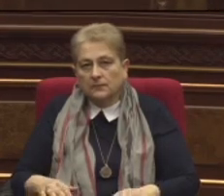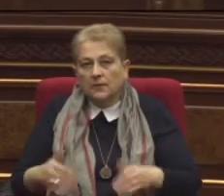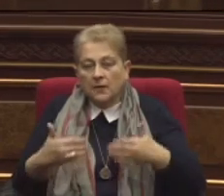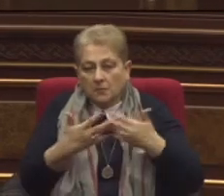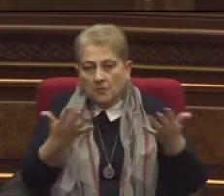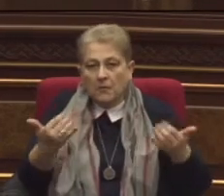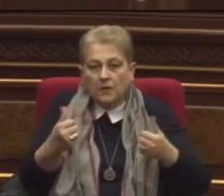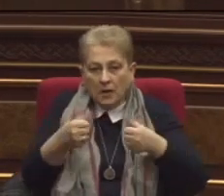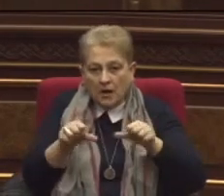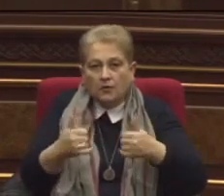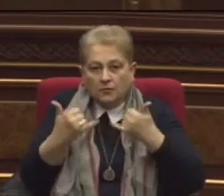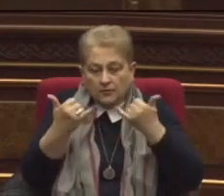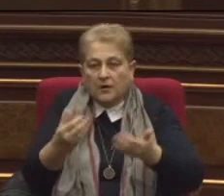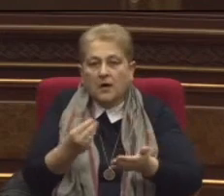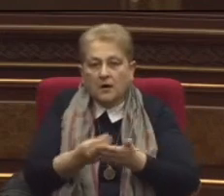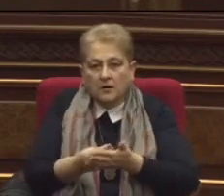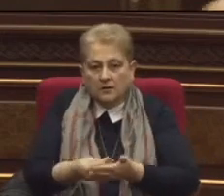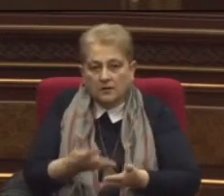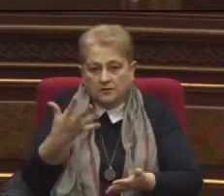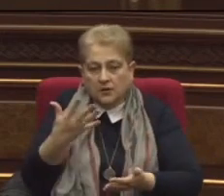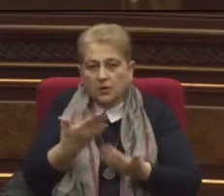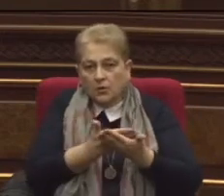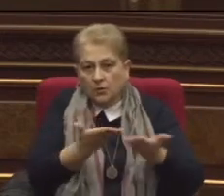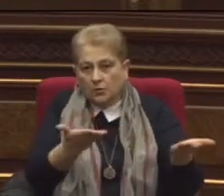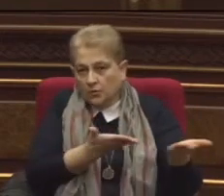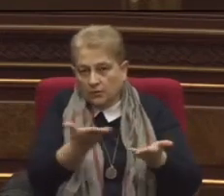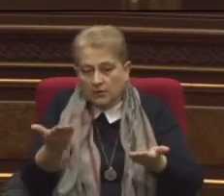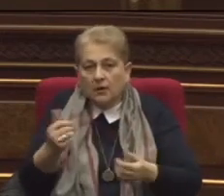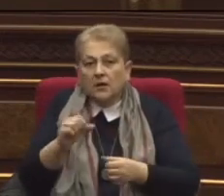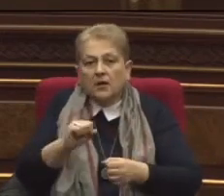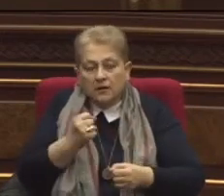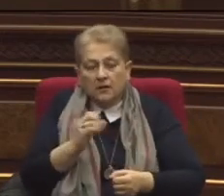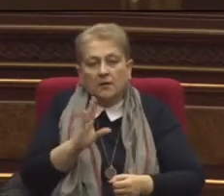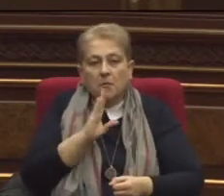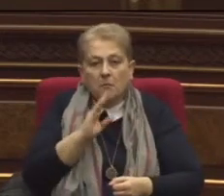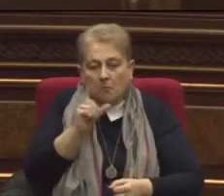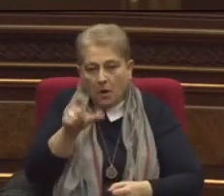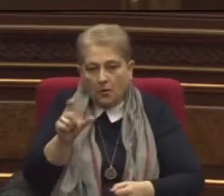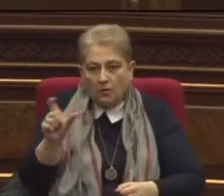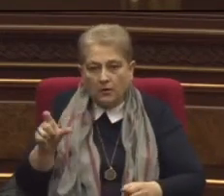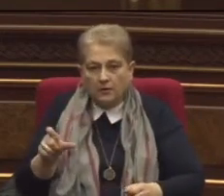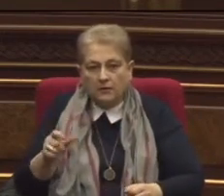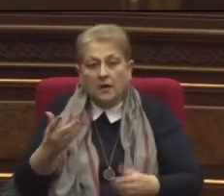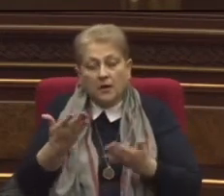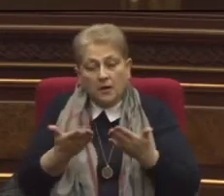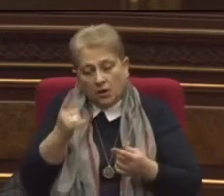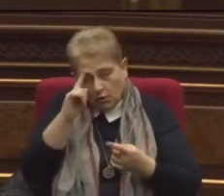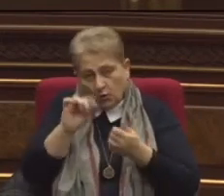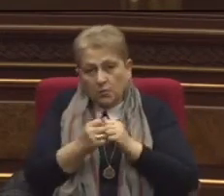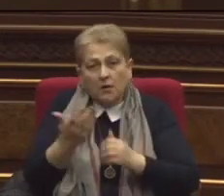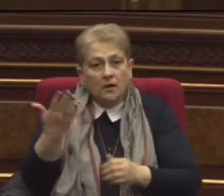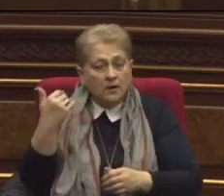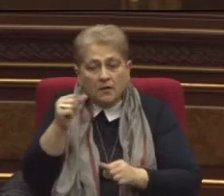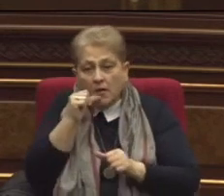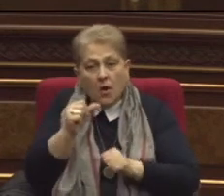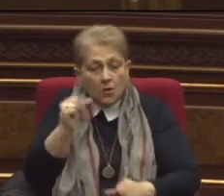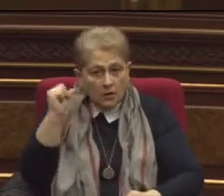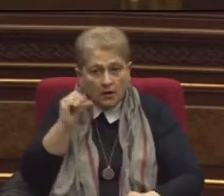Մեծարգո նախագահող, հարգարժան հյուրեր, տիկնակ եւ պարոնայք, եթե կհիշեք նախորդ